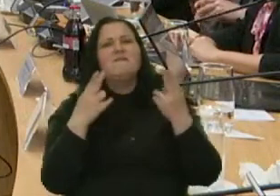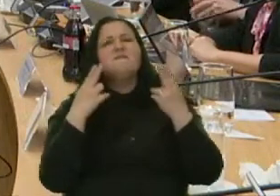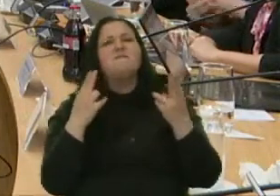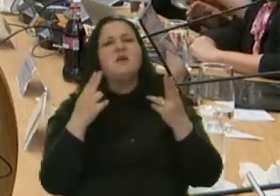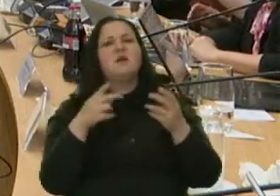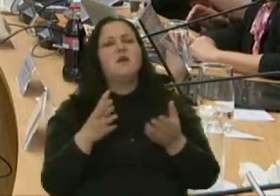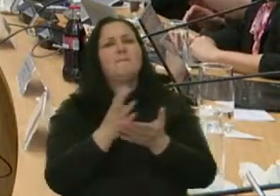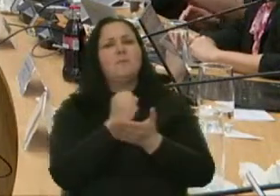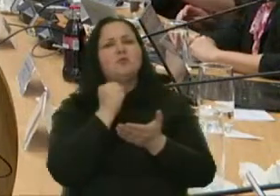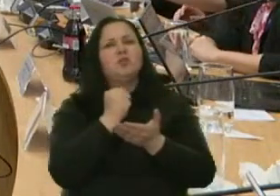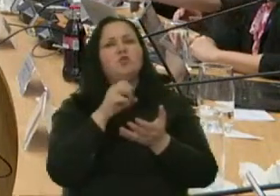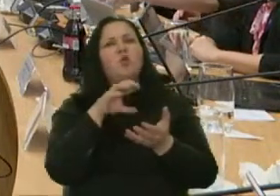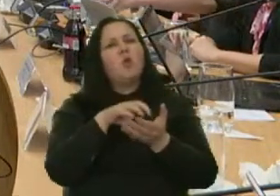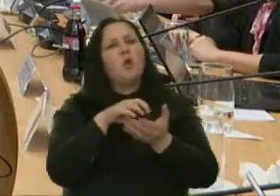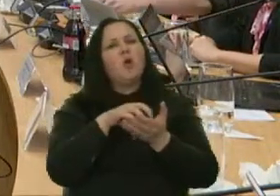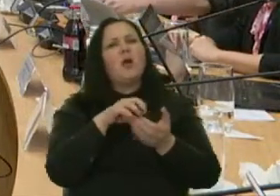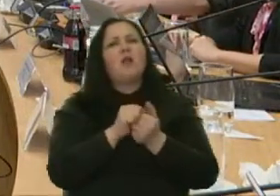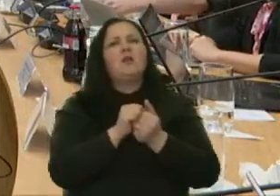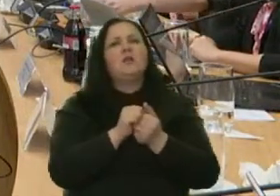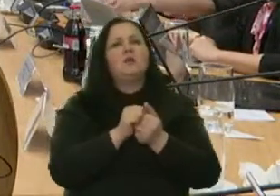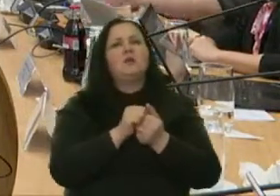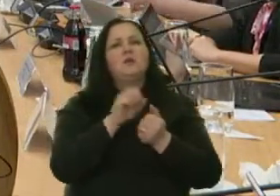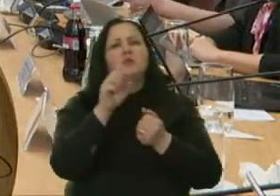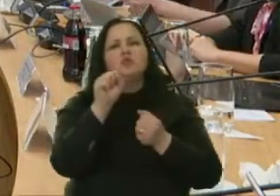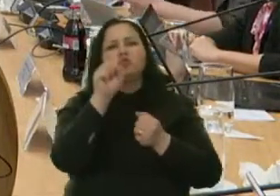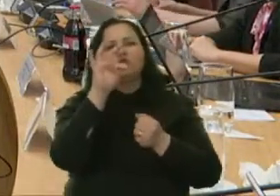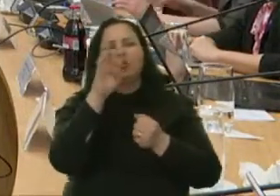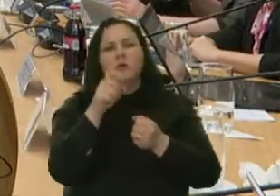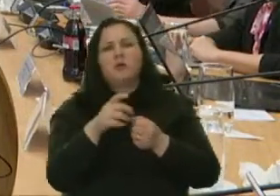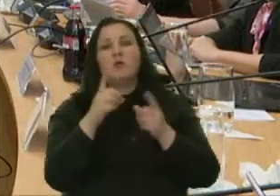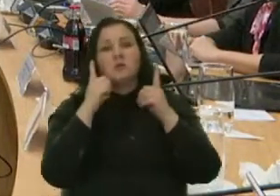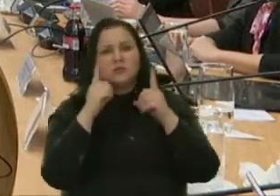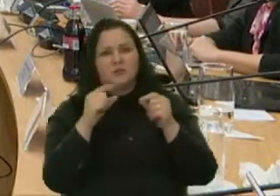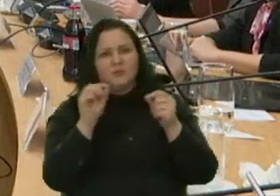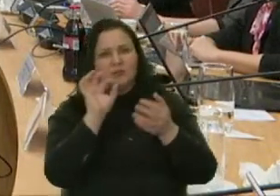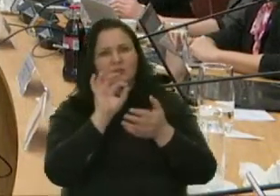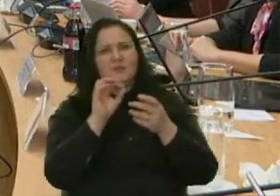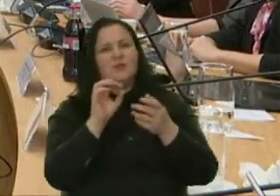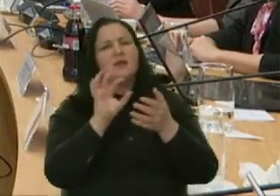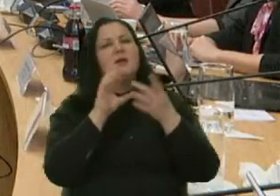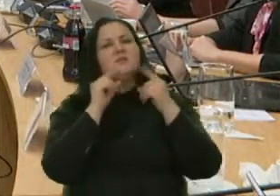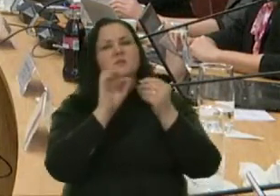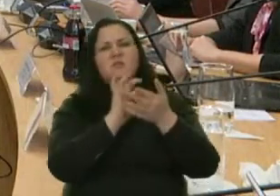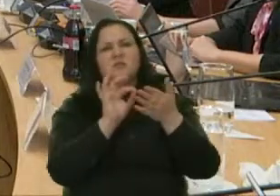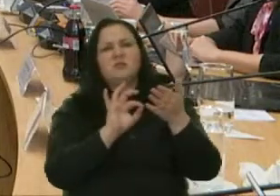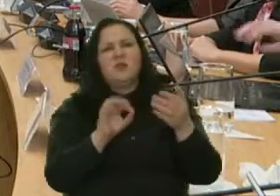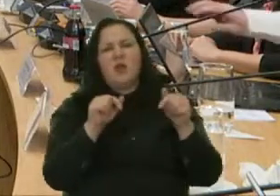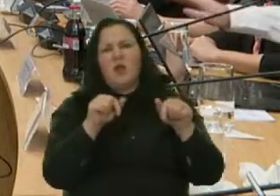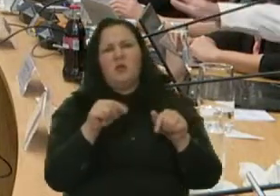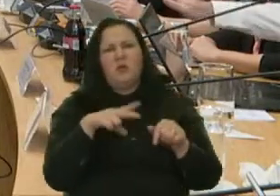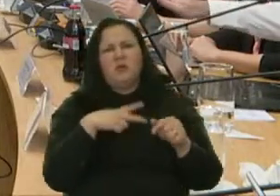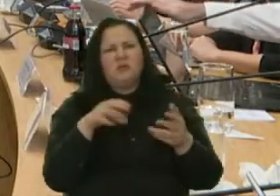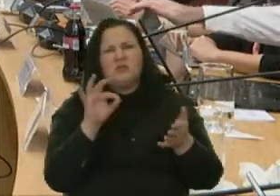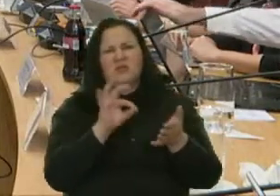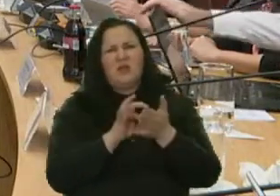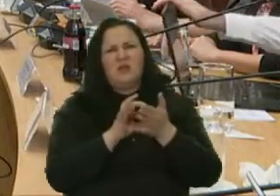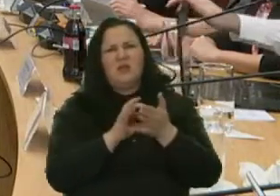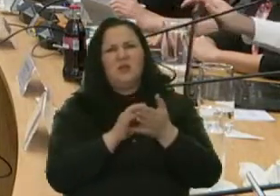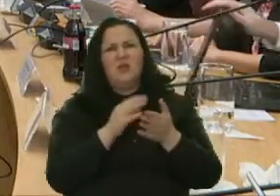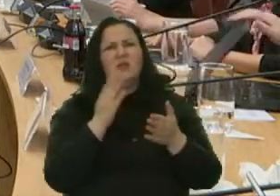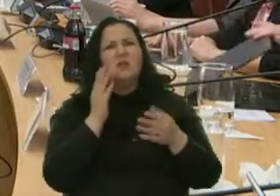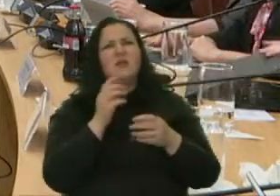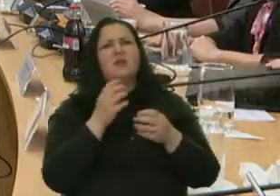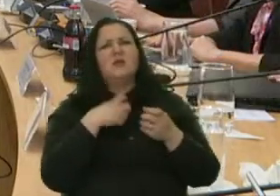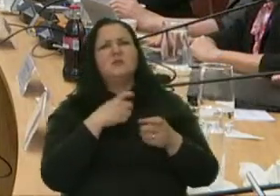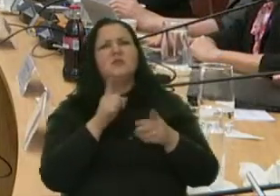aceste stocuri sau valori o să primiți răspuns în scris la acest la această informație nu avem acuma datele necesare ca să vi le putem